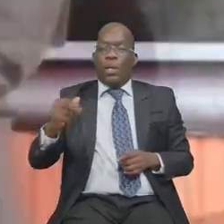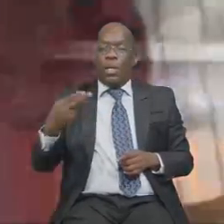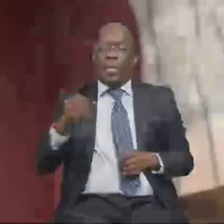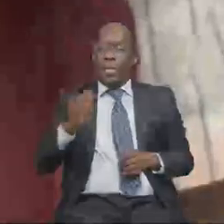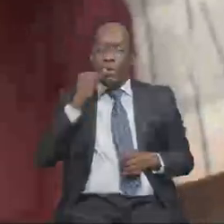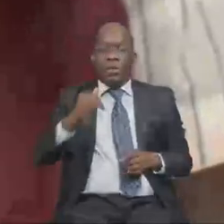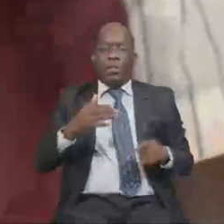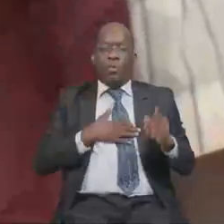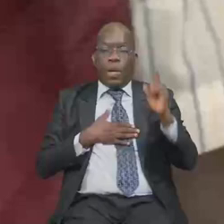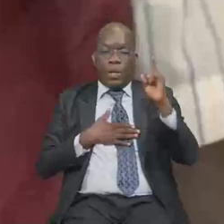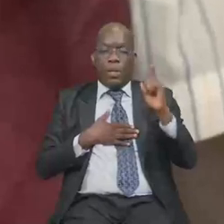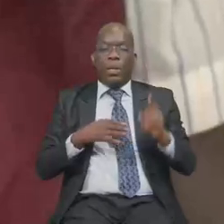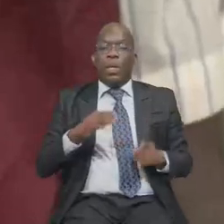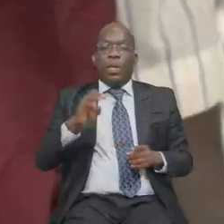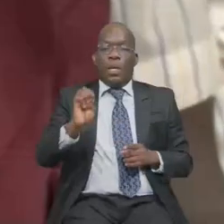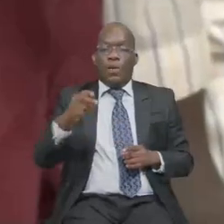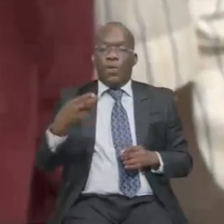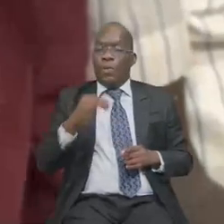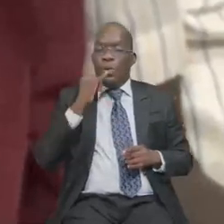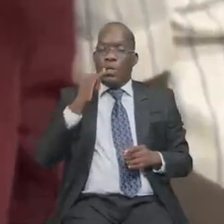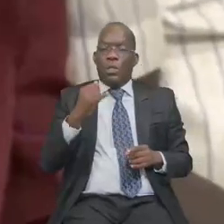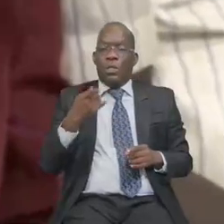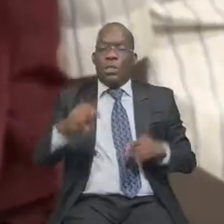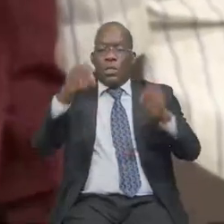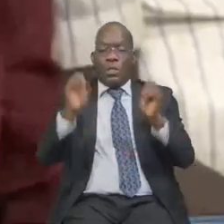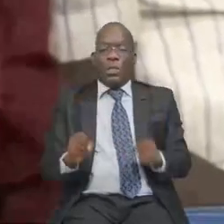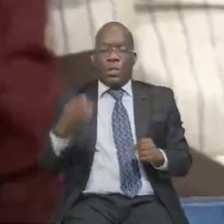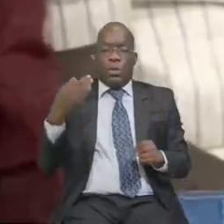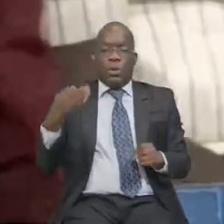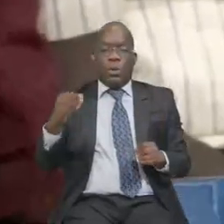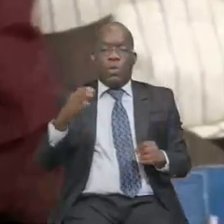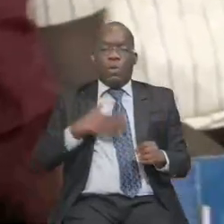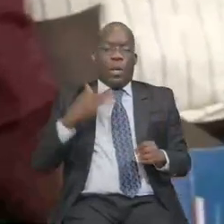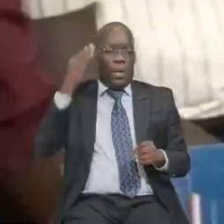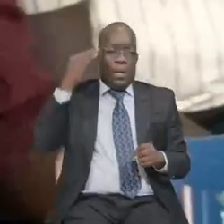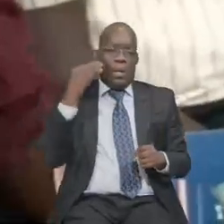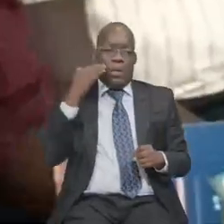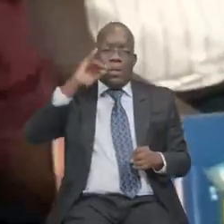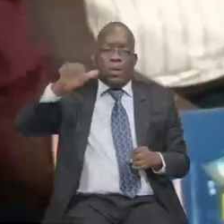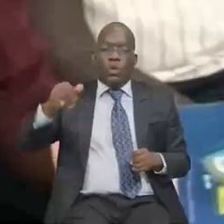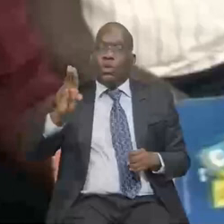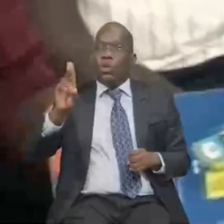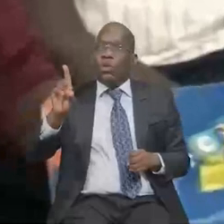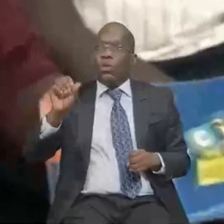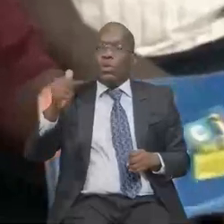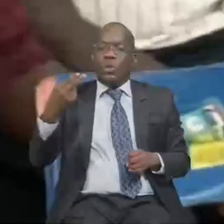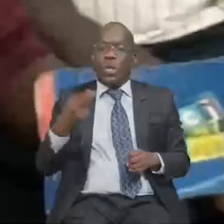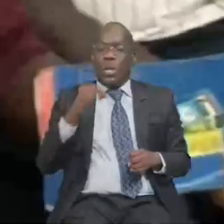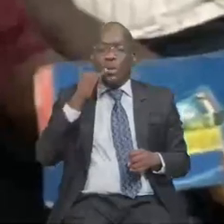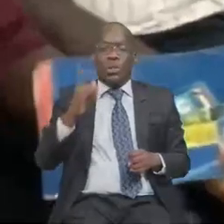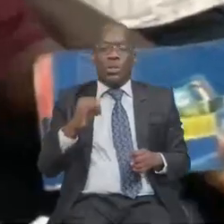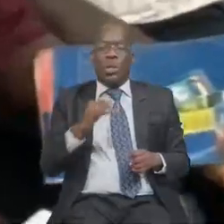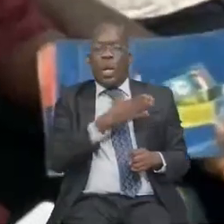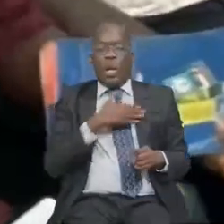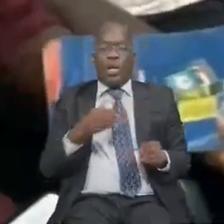et Juda, mon sceptre. Moab est le bassin où je me lave. Je jette